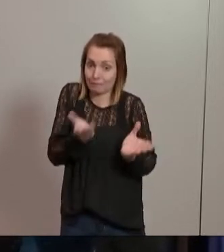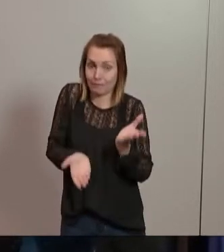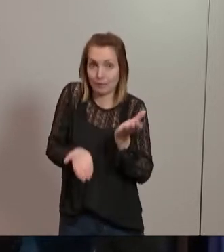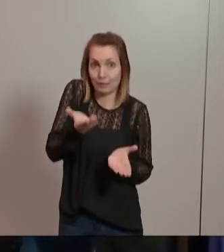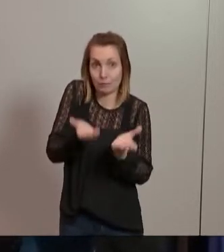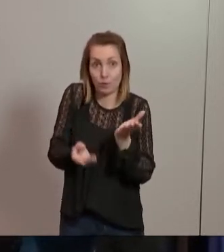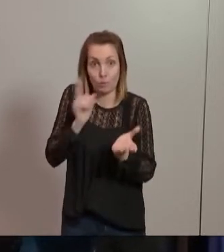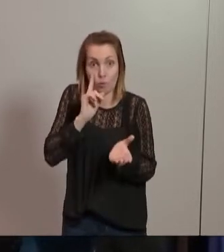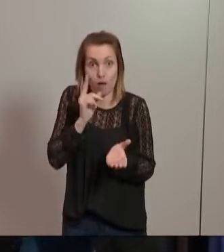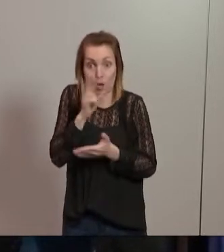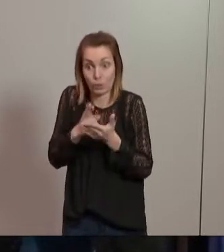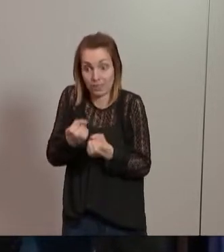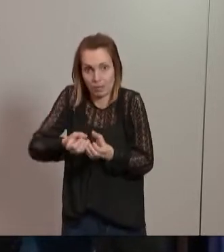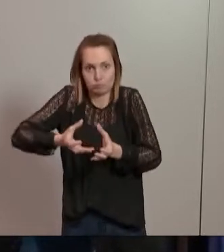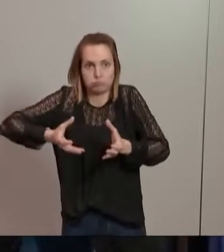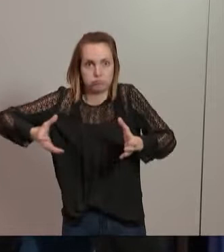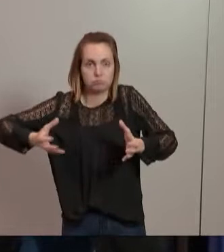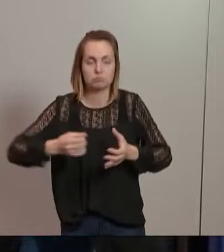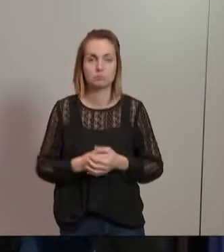par l'évolution de notre collectivité.